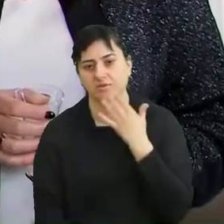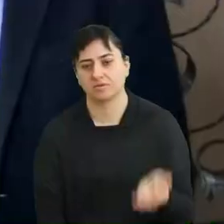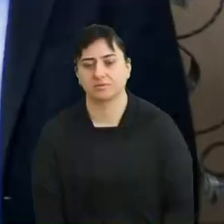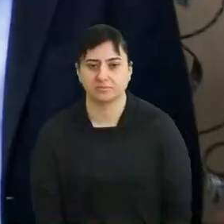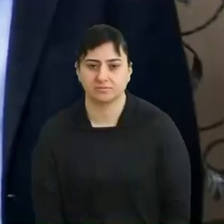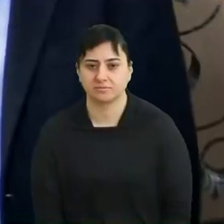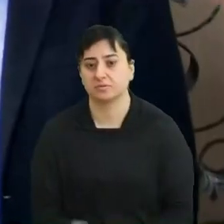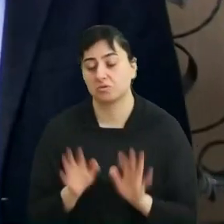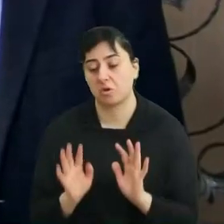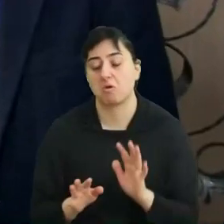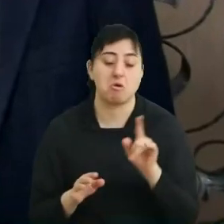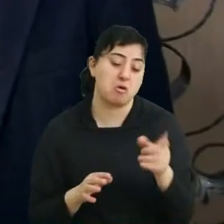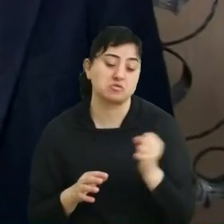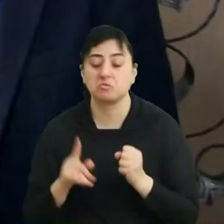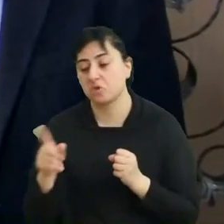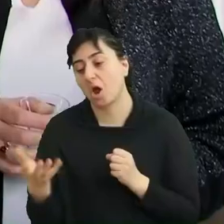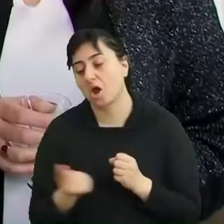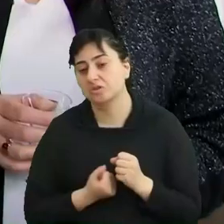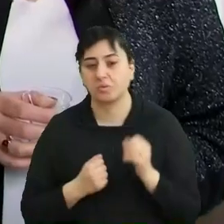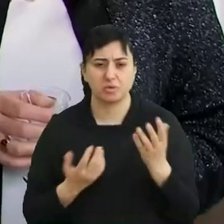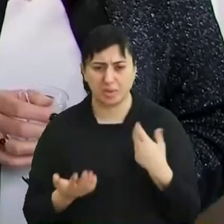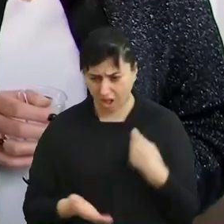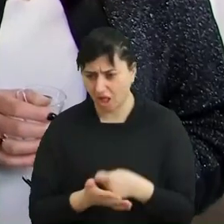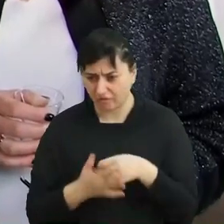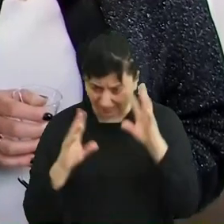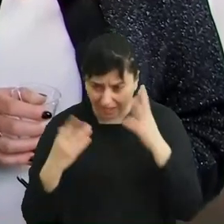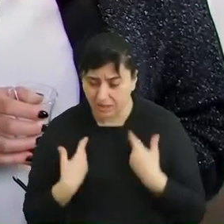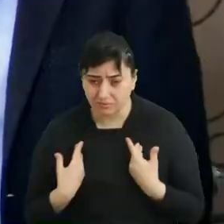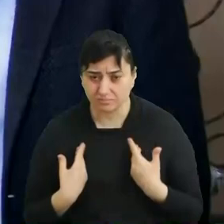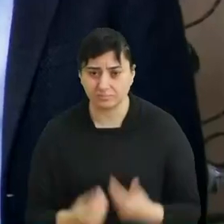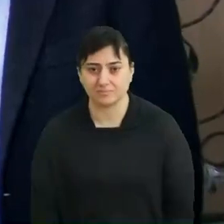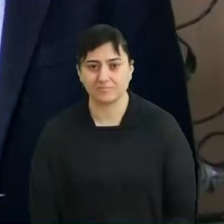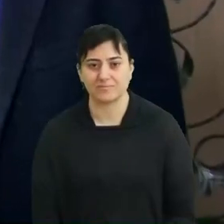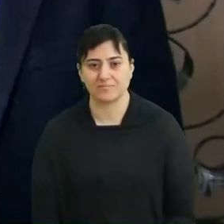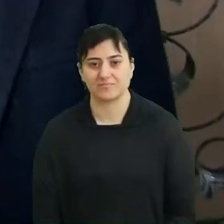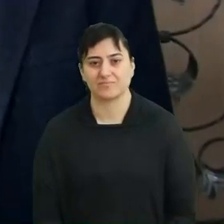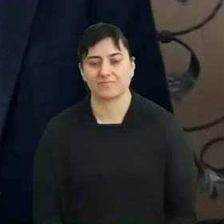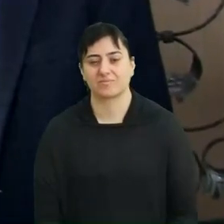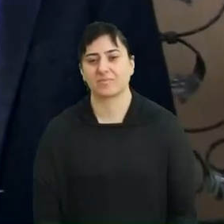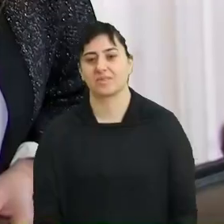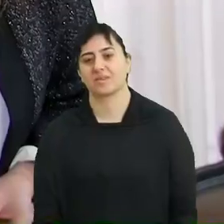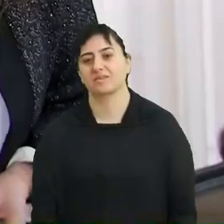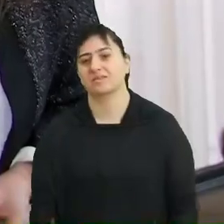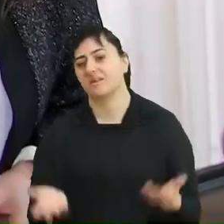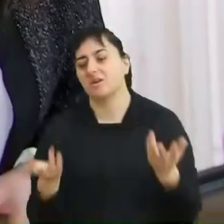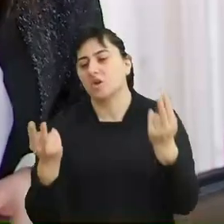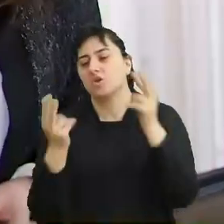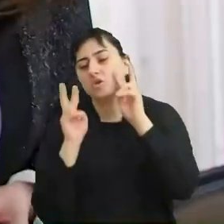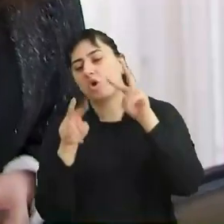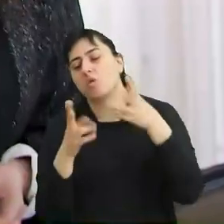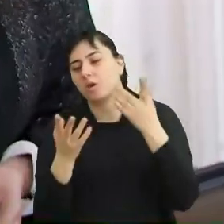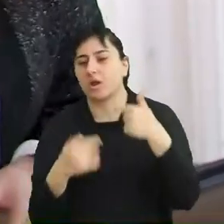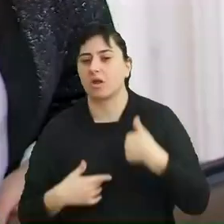çıkarttın yani. Yok bin tane ondan al, yok bilmem neden al. Ben öyle biri miyim Allah aşkına? Ay boşver hayatım, kendilerini görmüyorlar. İşte bizi böyle